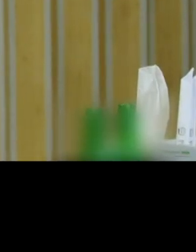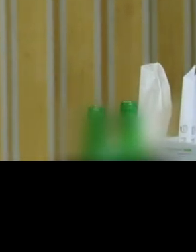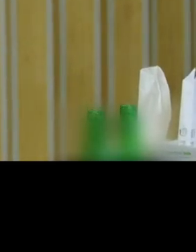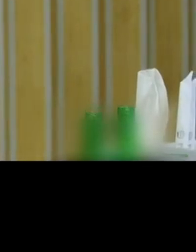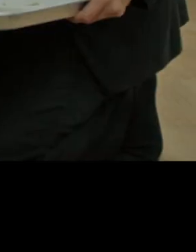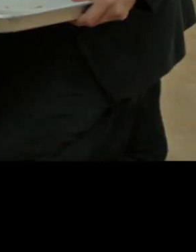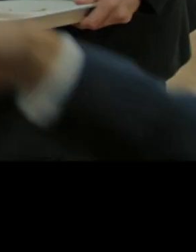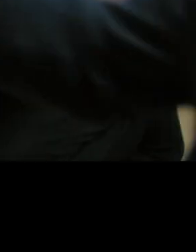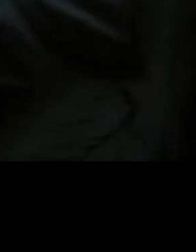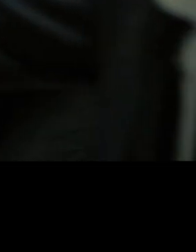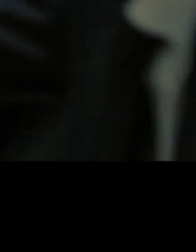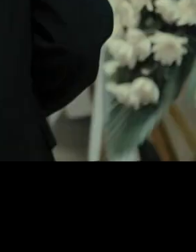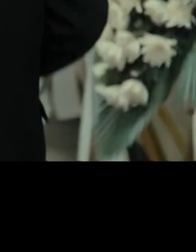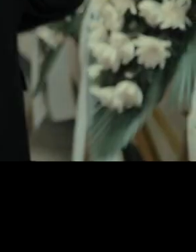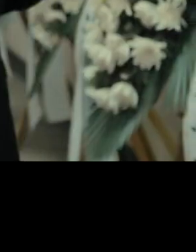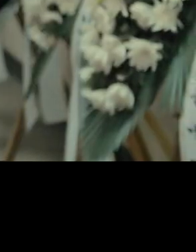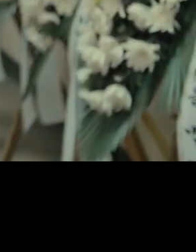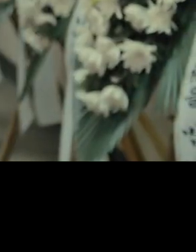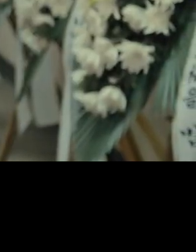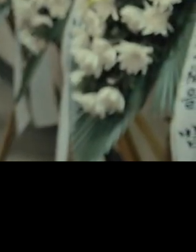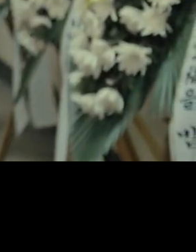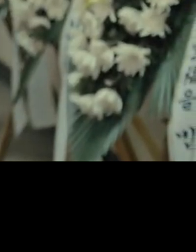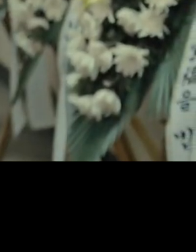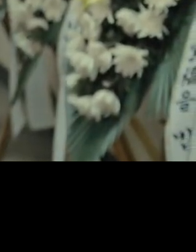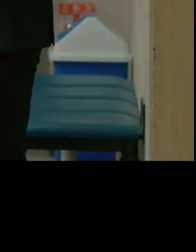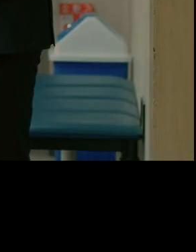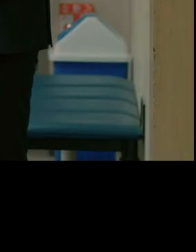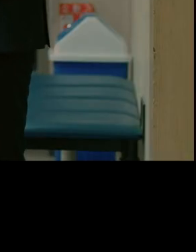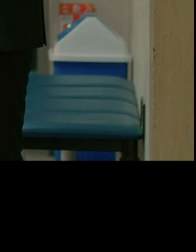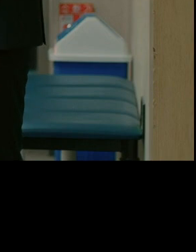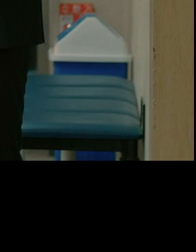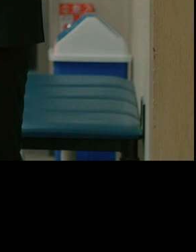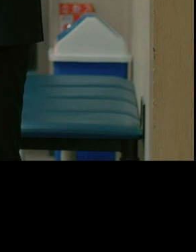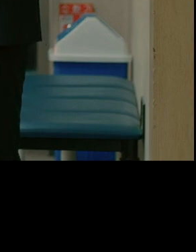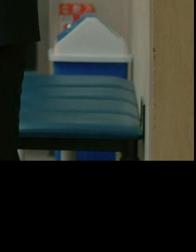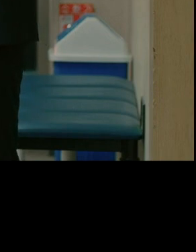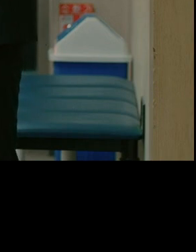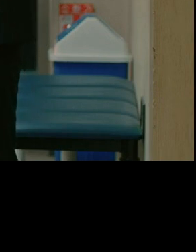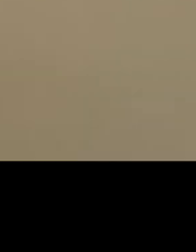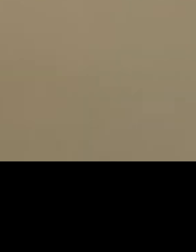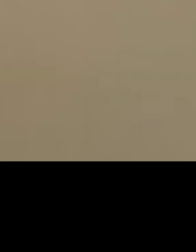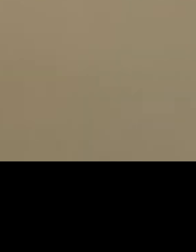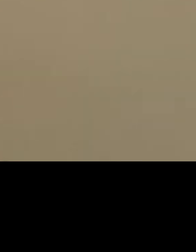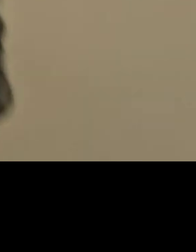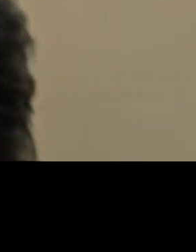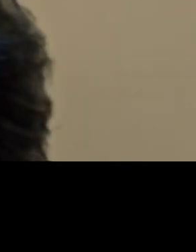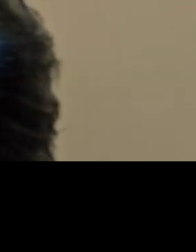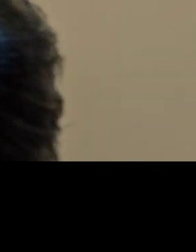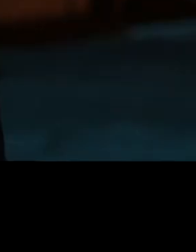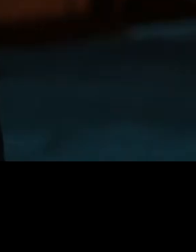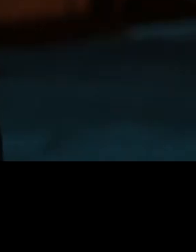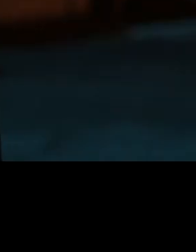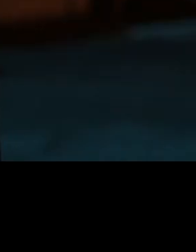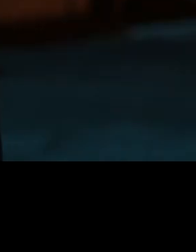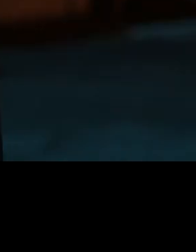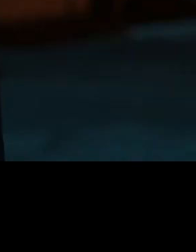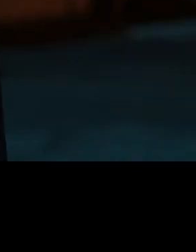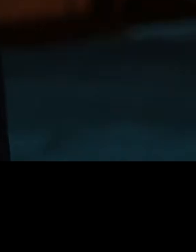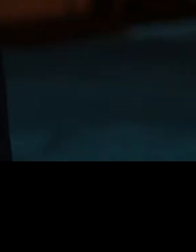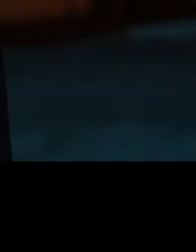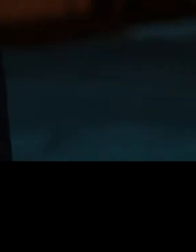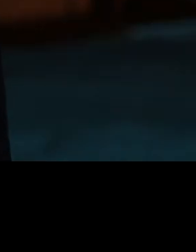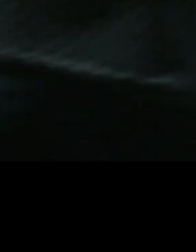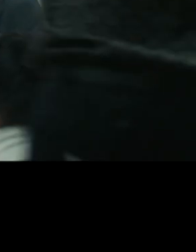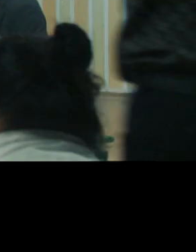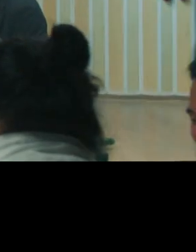아들 동혁은 부끄럽기만 하다. 왜 저래 진짜. 내 다시 일 좀 볼 테니까 준비 좀 해봐. 예? 한때는